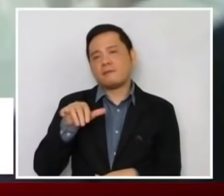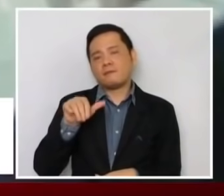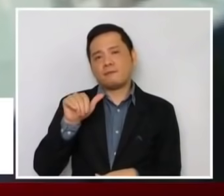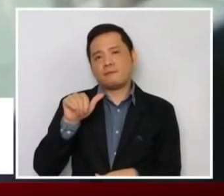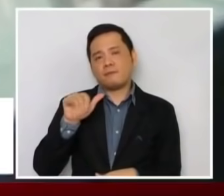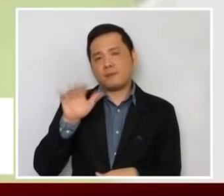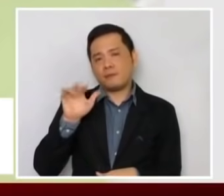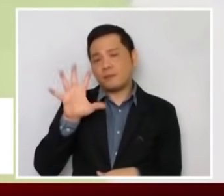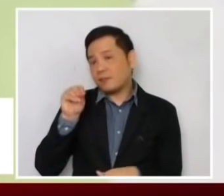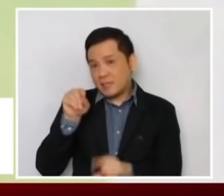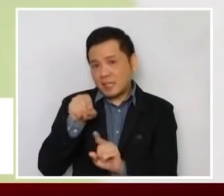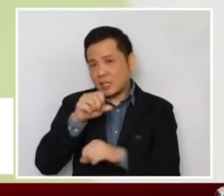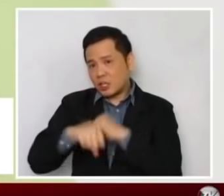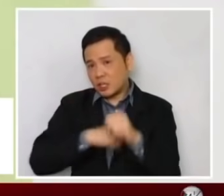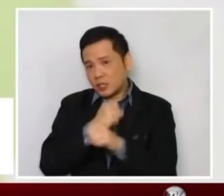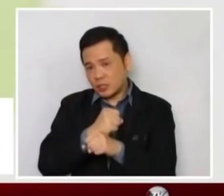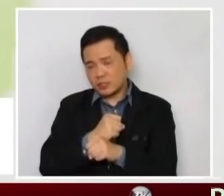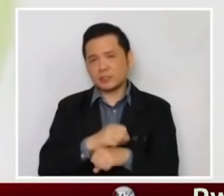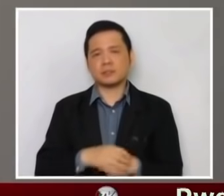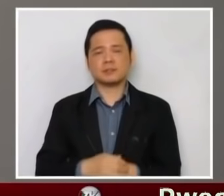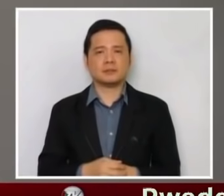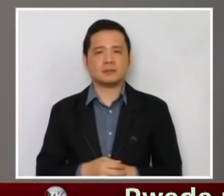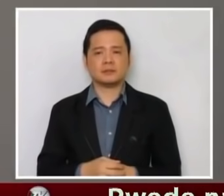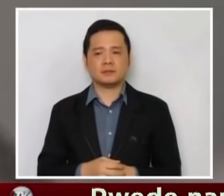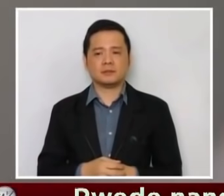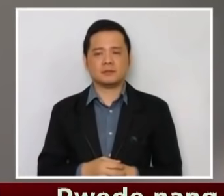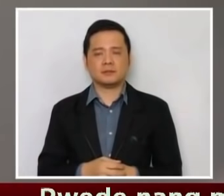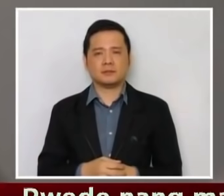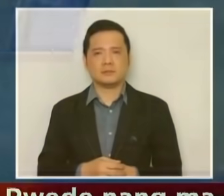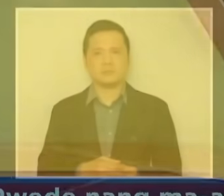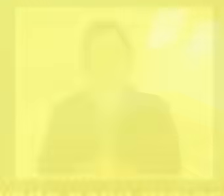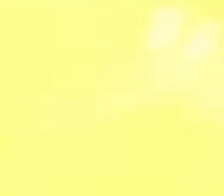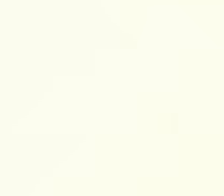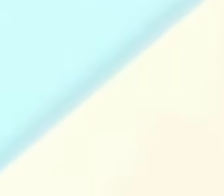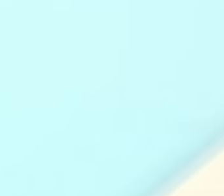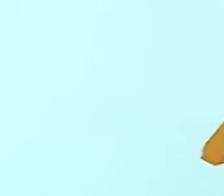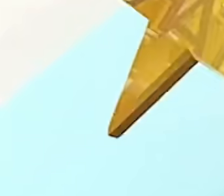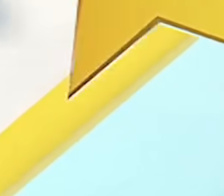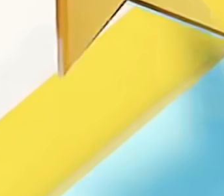Alvin L. Chico, ABS-CBN News.